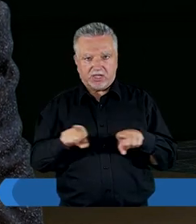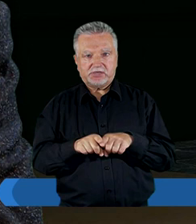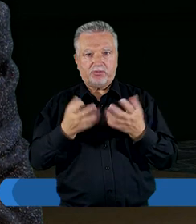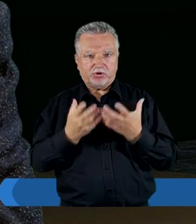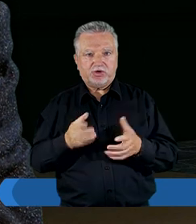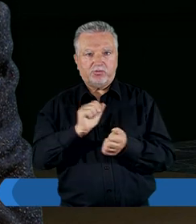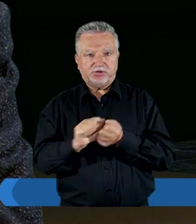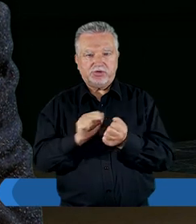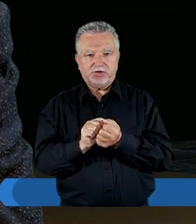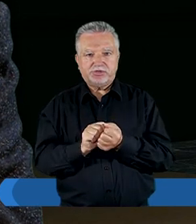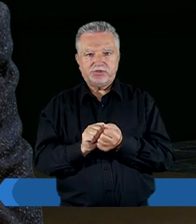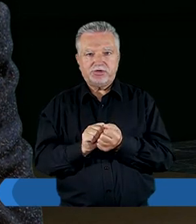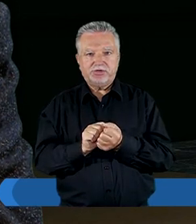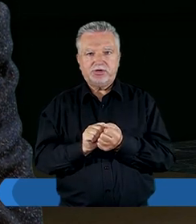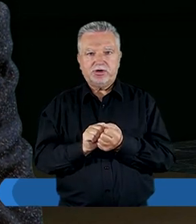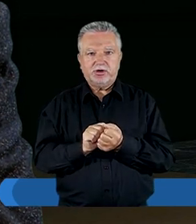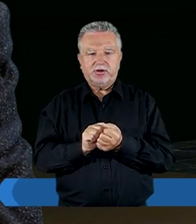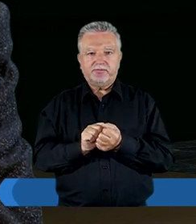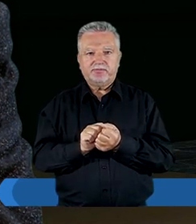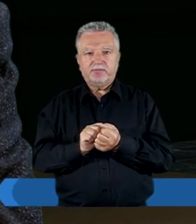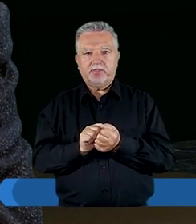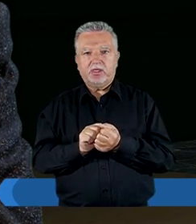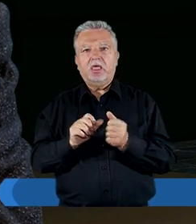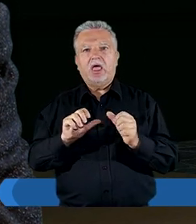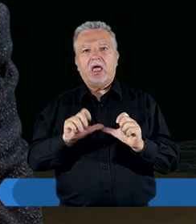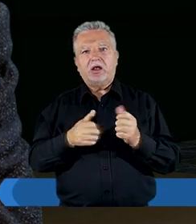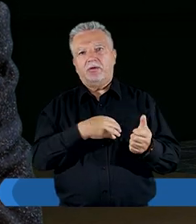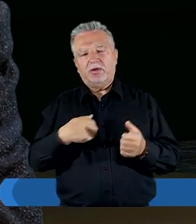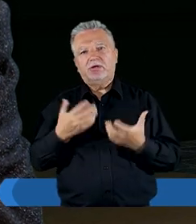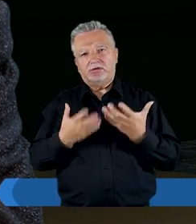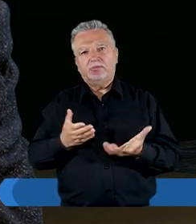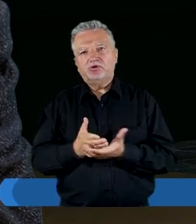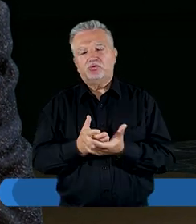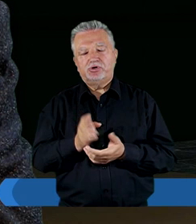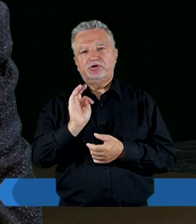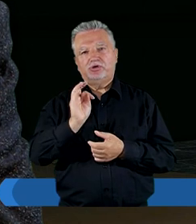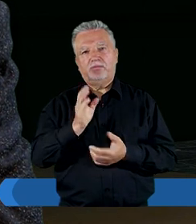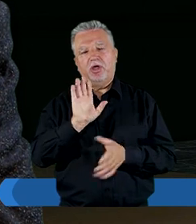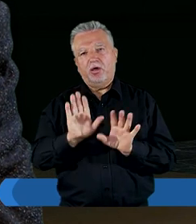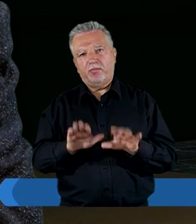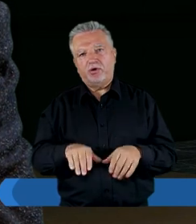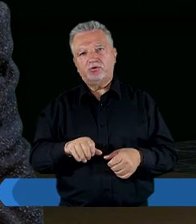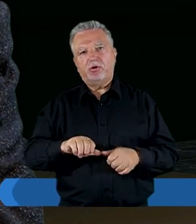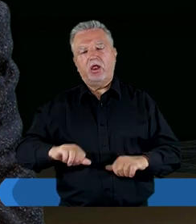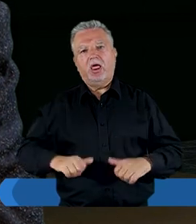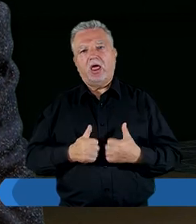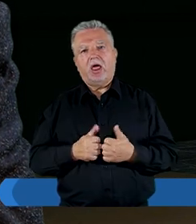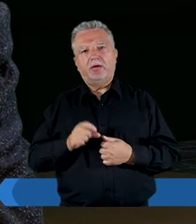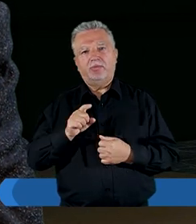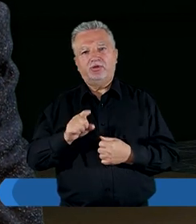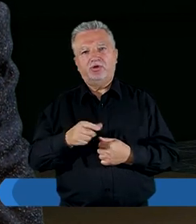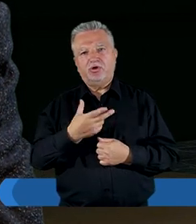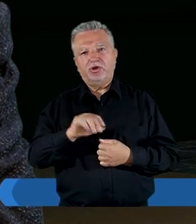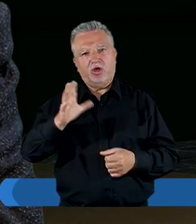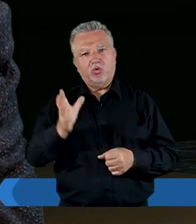o tyle mocniej, ile mocniej my Tobie chcemy, Boże, służyć. Pozwól, aby się to